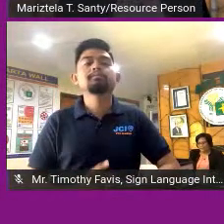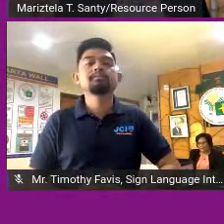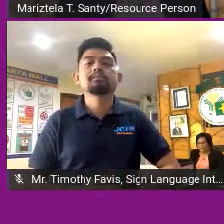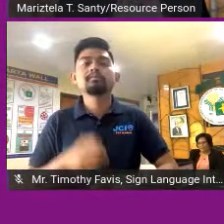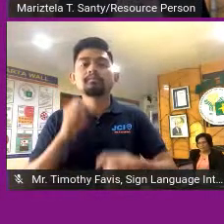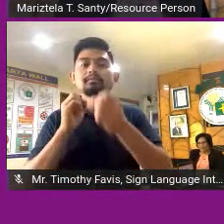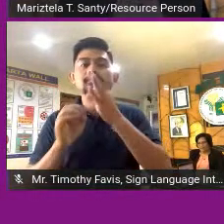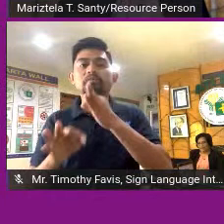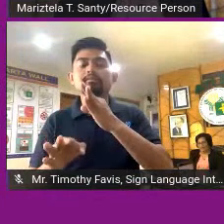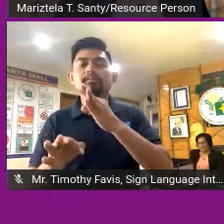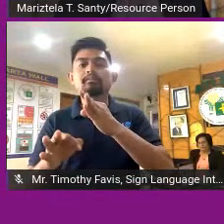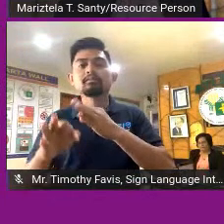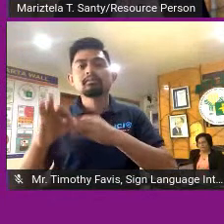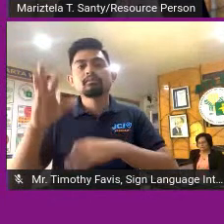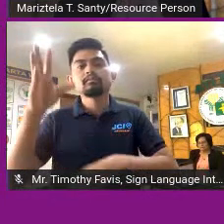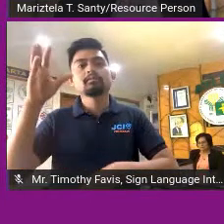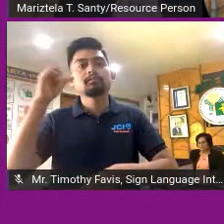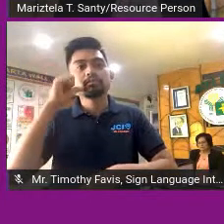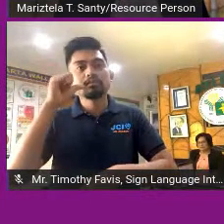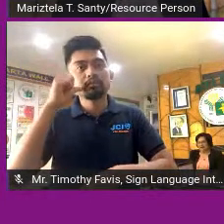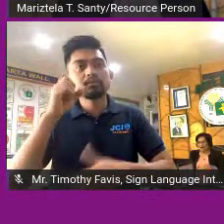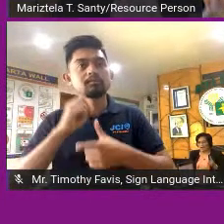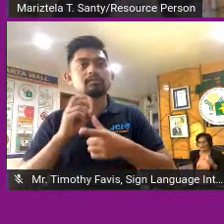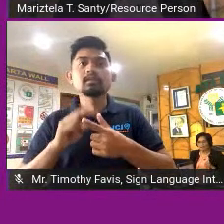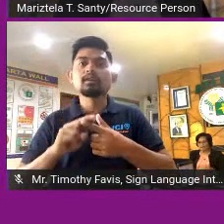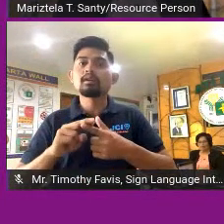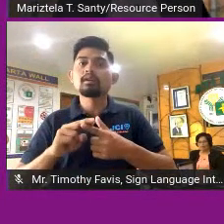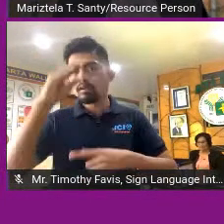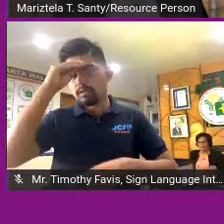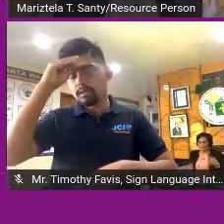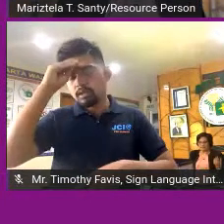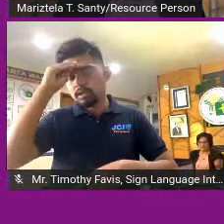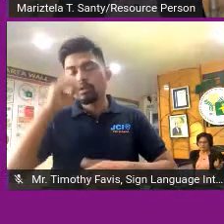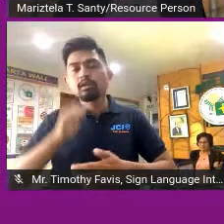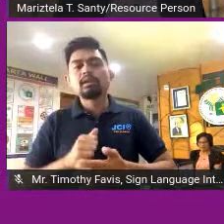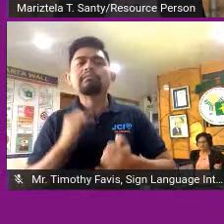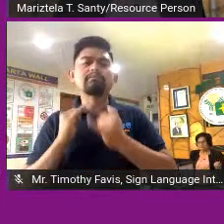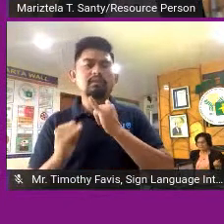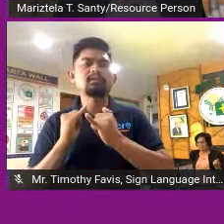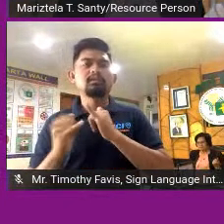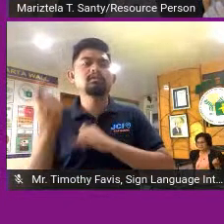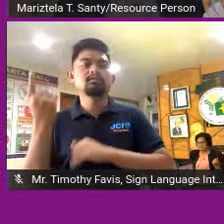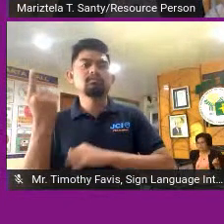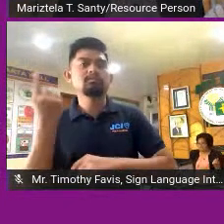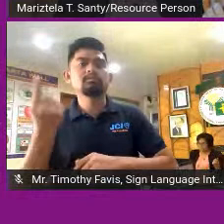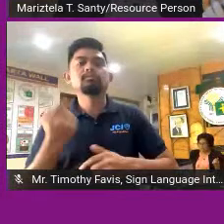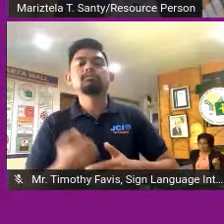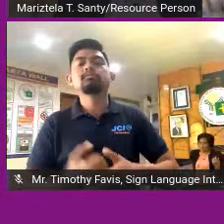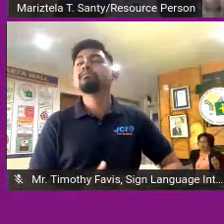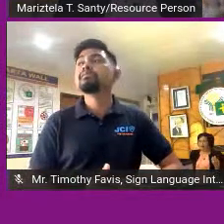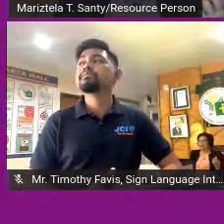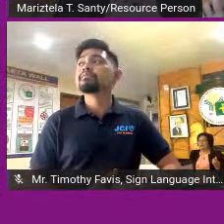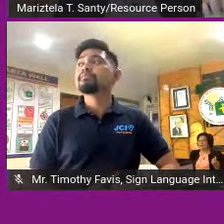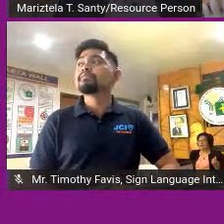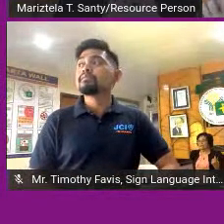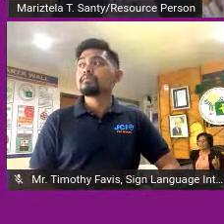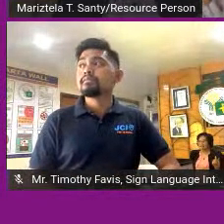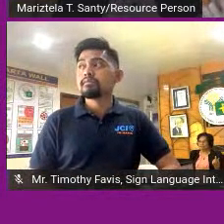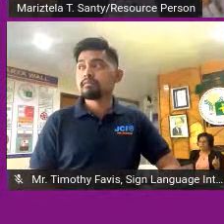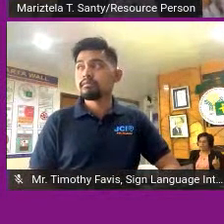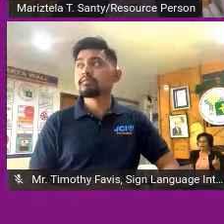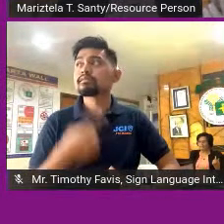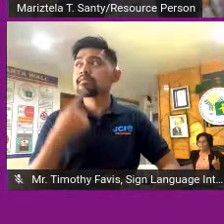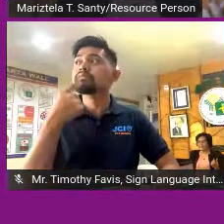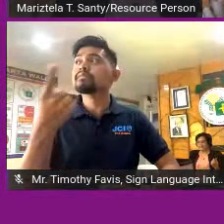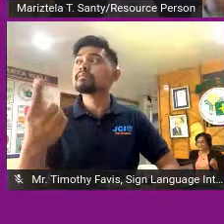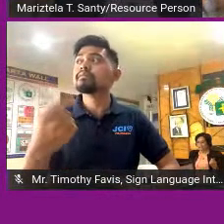Kung babae at lalaki ang i-hire, terming last na ang mga babae. Kasi